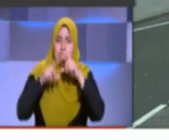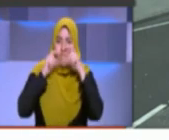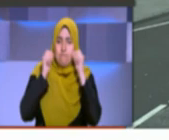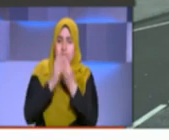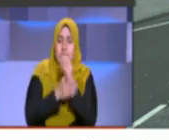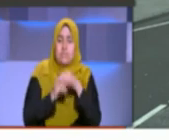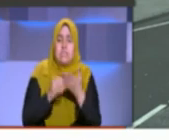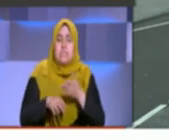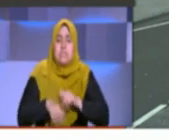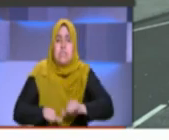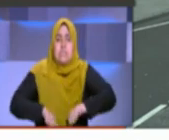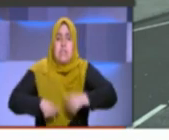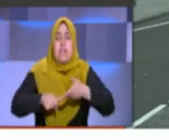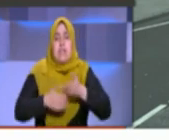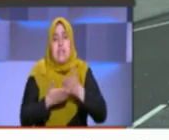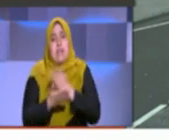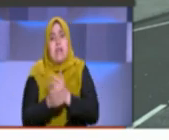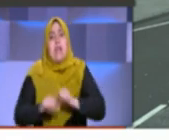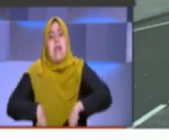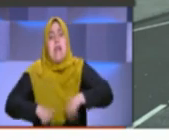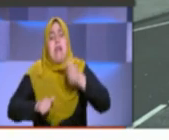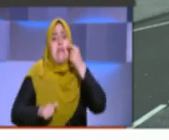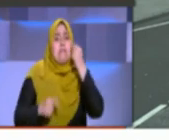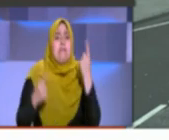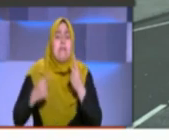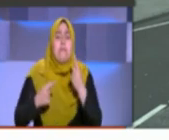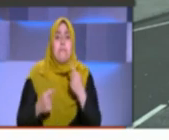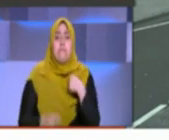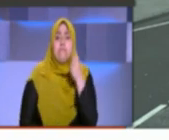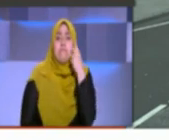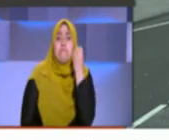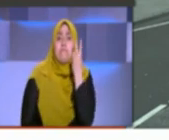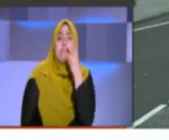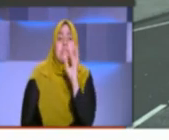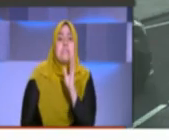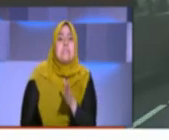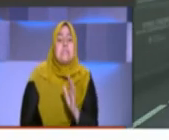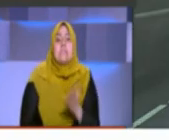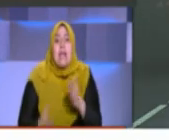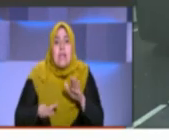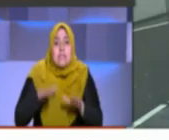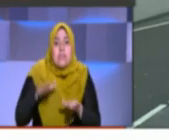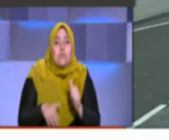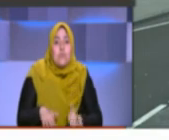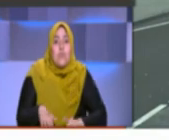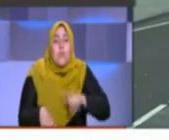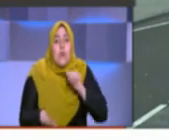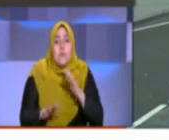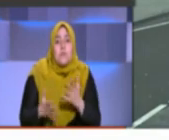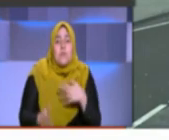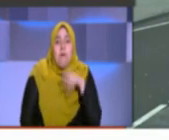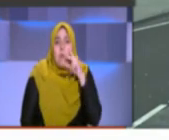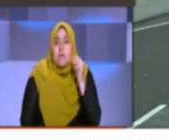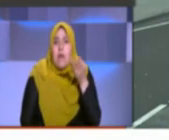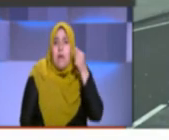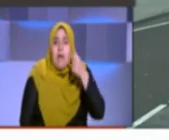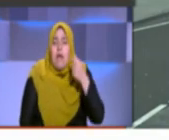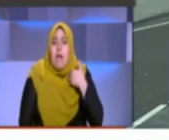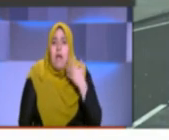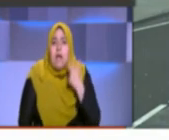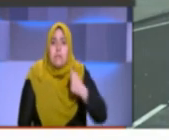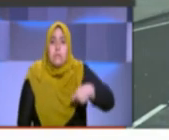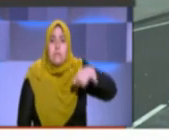الحياة الاقتصادية مرة أخرى إلى طبيعتها. كيف برأيك يحدث هذا التوازن تطبيقا لما قامت به عدد من الدول الأوروبية، على